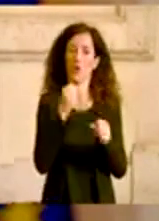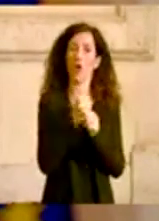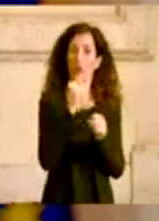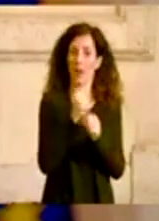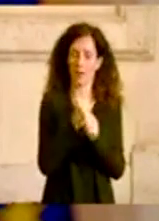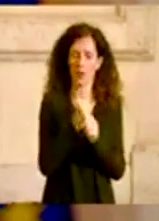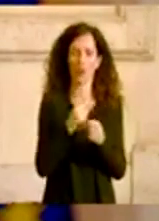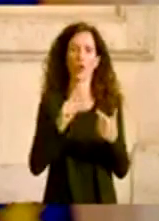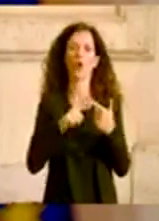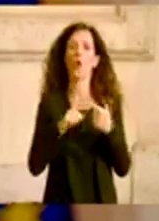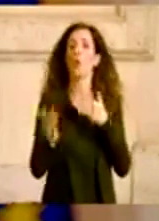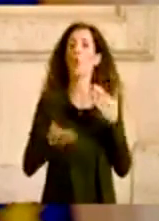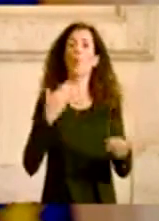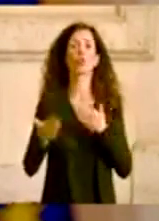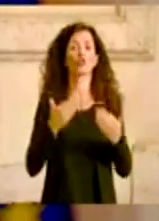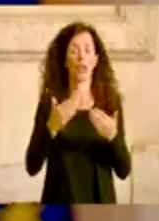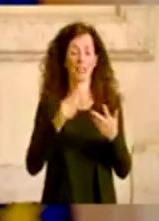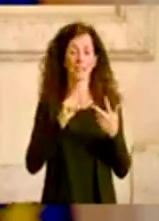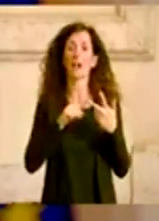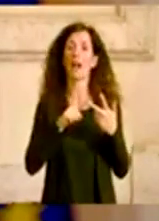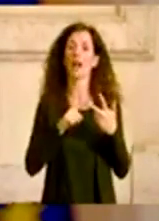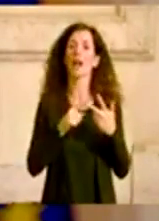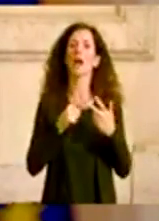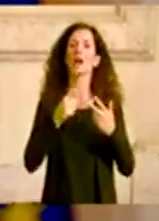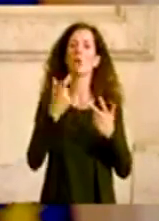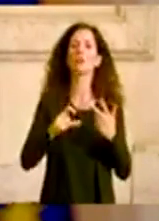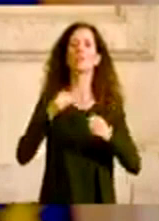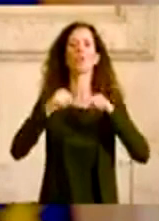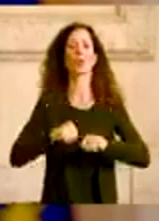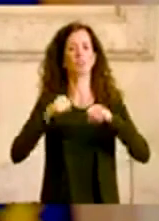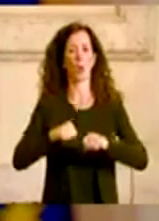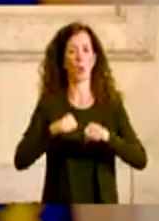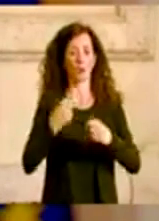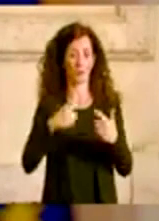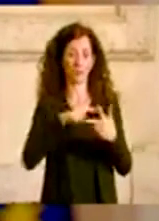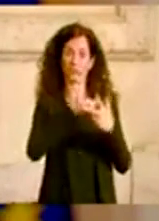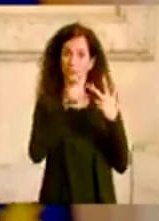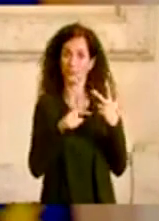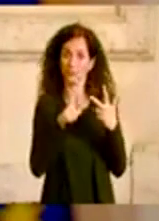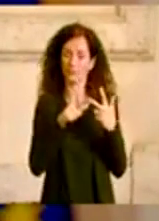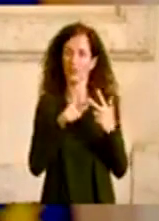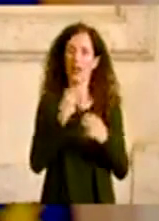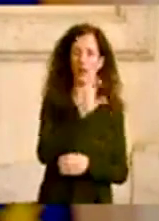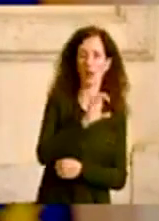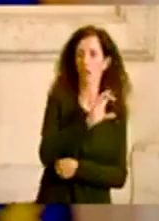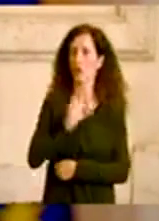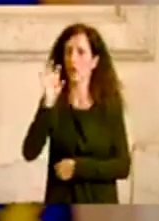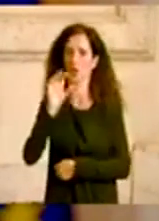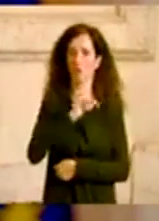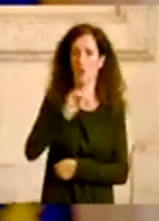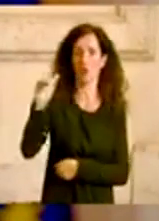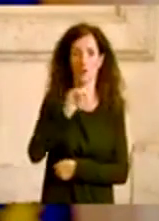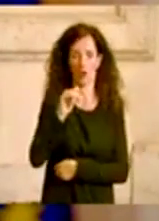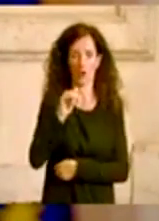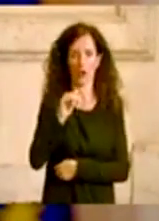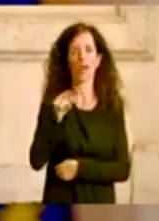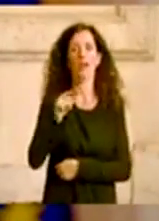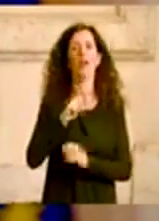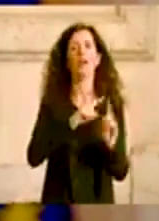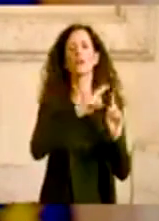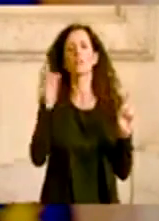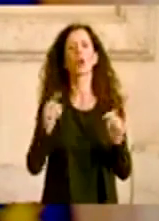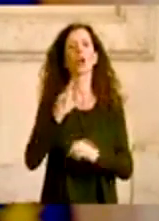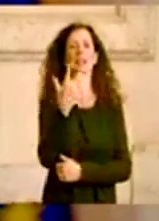urgenza motivi di salute questi spostamenti interregionali rimarranno limitati sino al 3